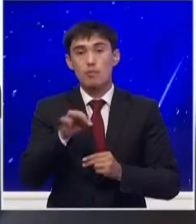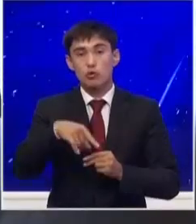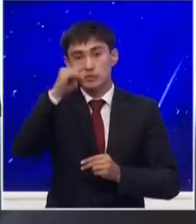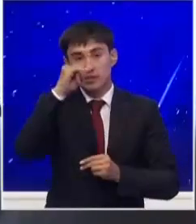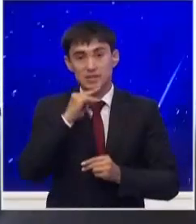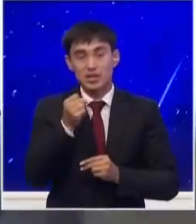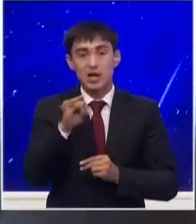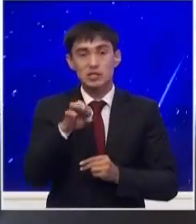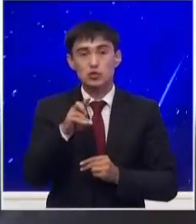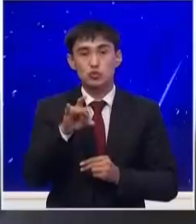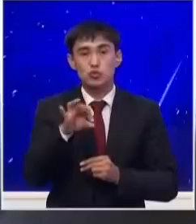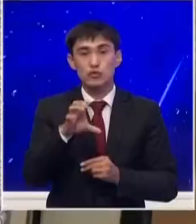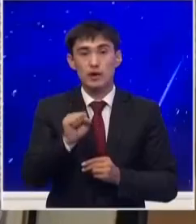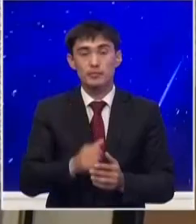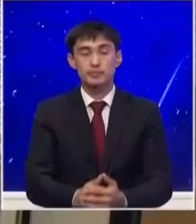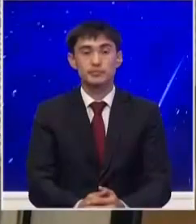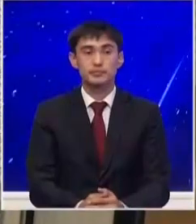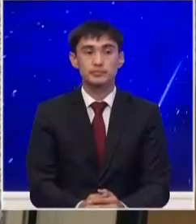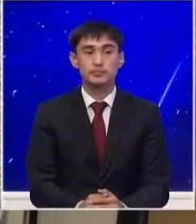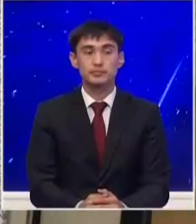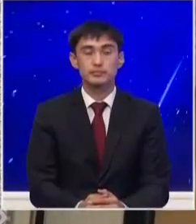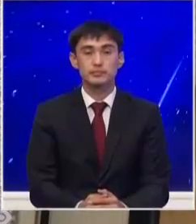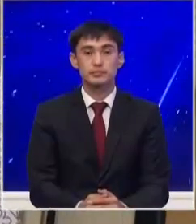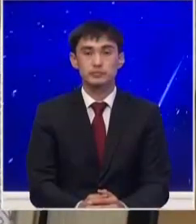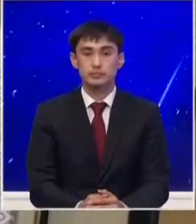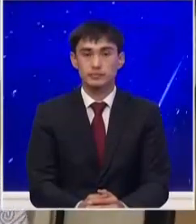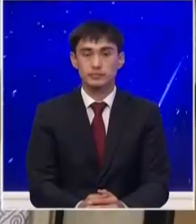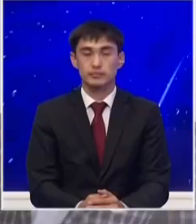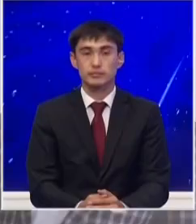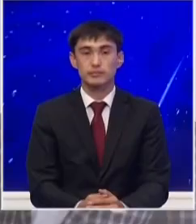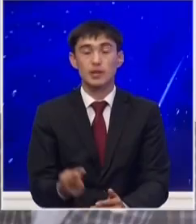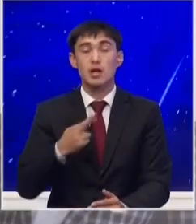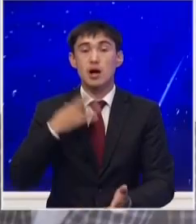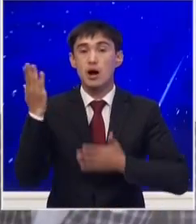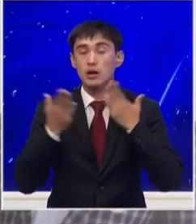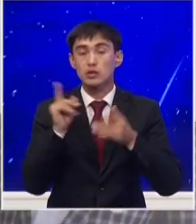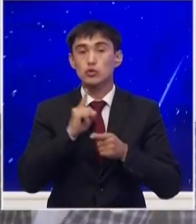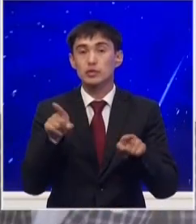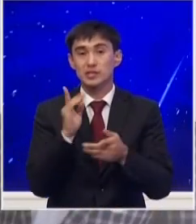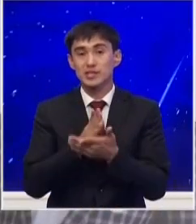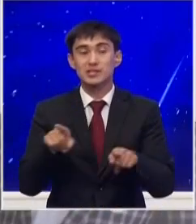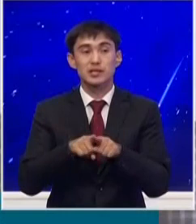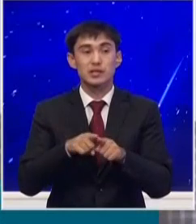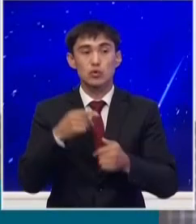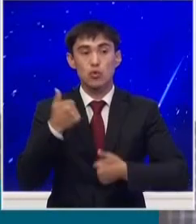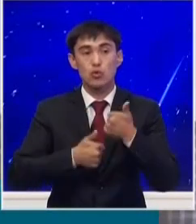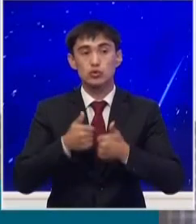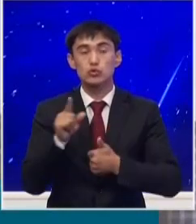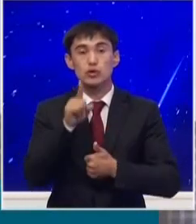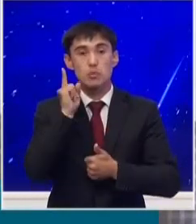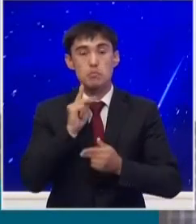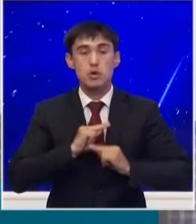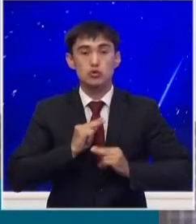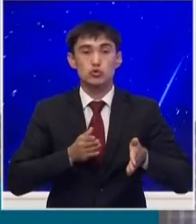Казахстан» Айжан Джунусова. Вообще я рада, что есть такие конкурсы, как «Имбекжолы», потому что сейчас, к сожалению, молодежь не